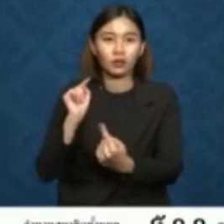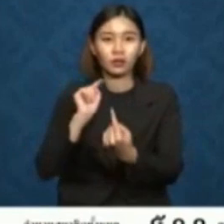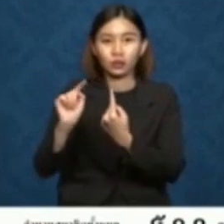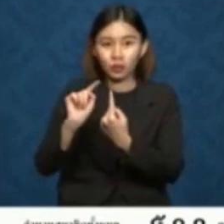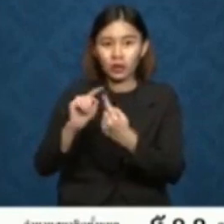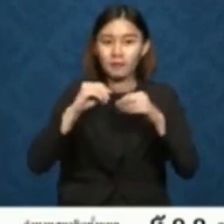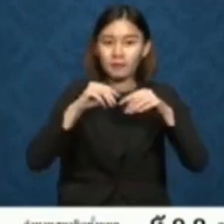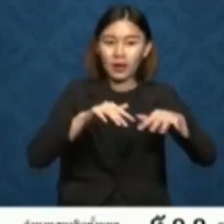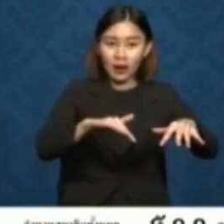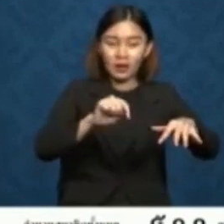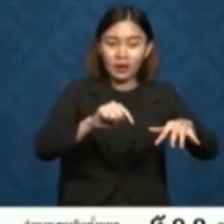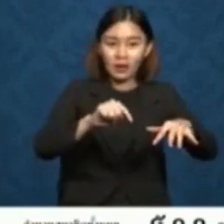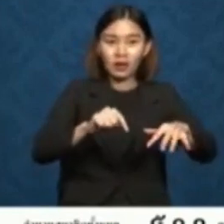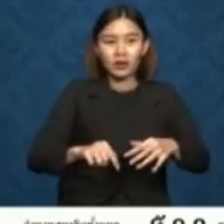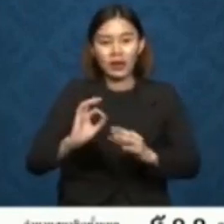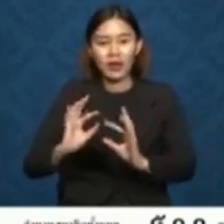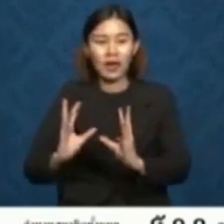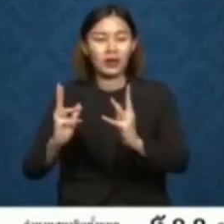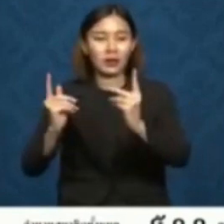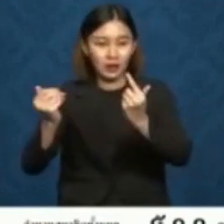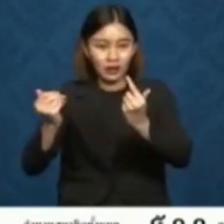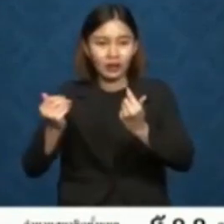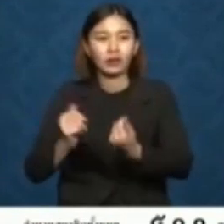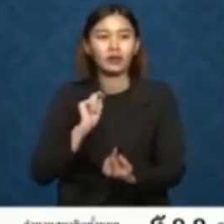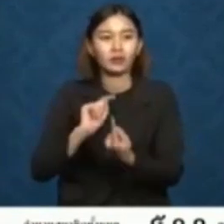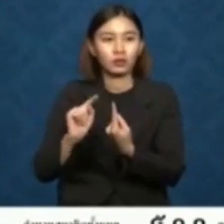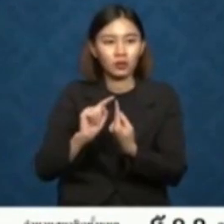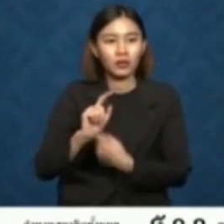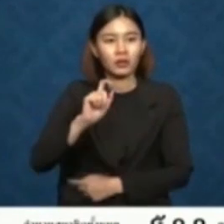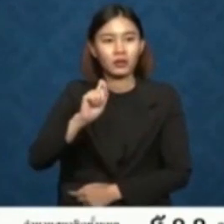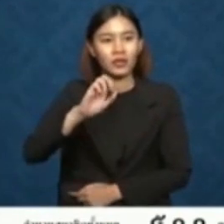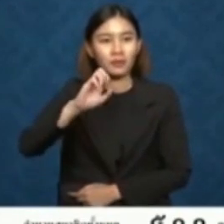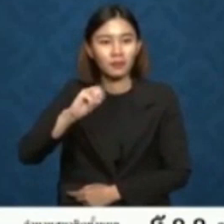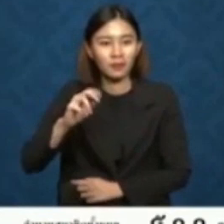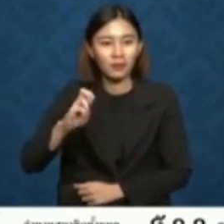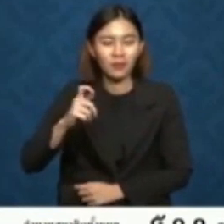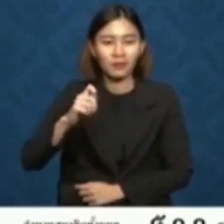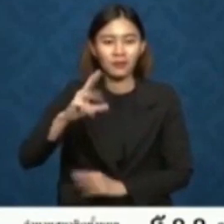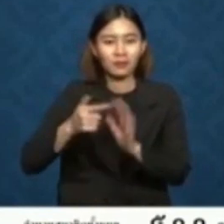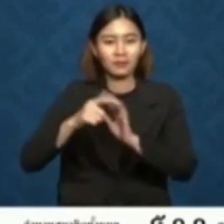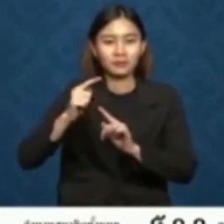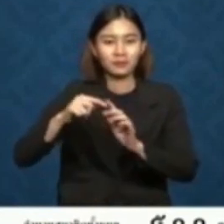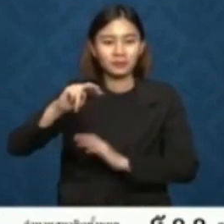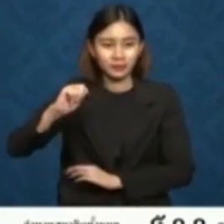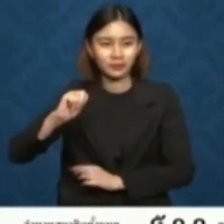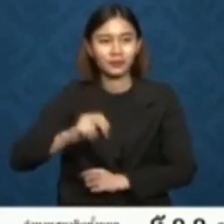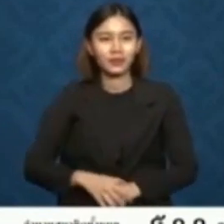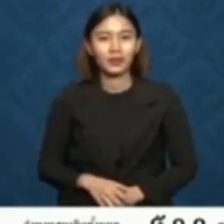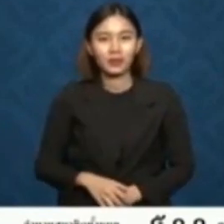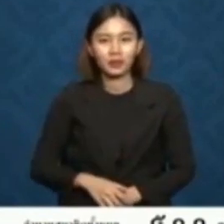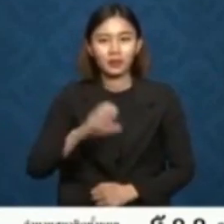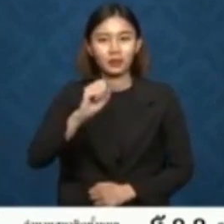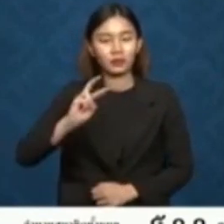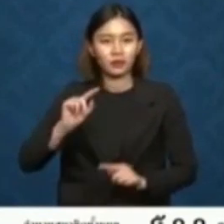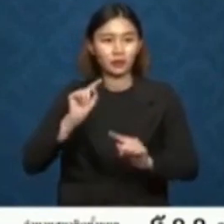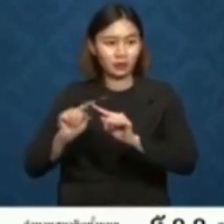หลายกระบวนการครับมีทั้งการแผ่กระจายตัวนะครับการระเหยนะครับการเกิด emotion นะครับการเกิดปฏิกิริย